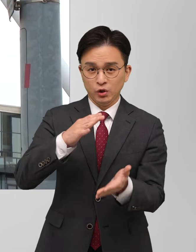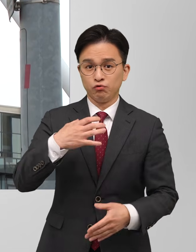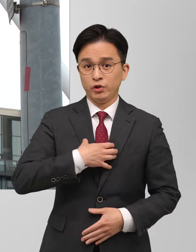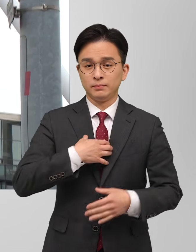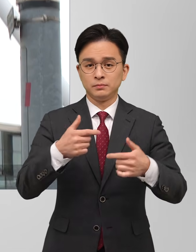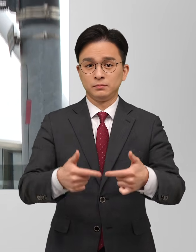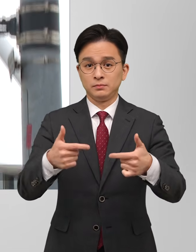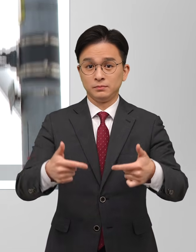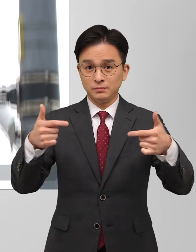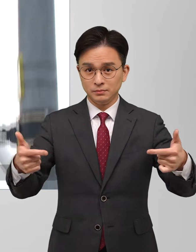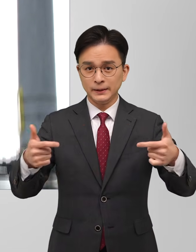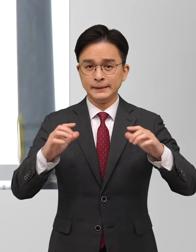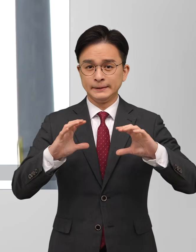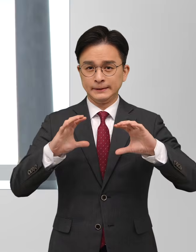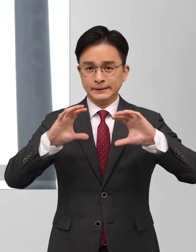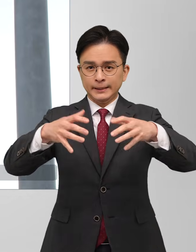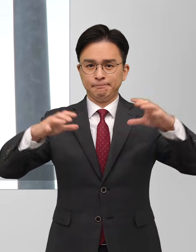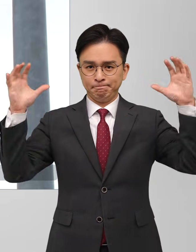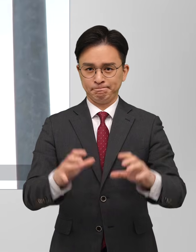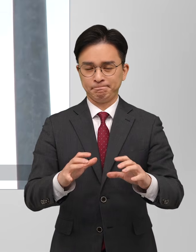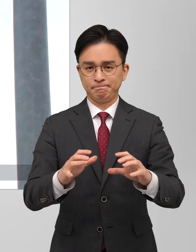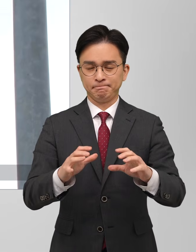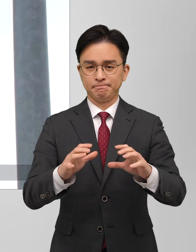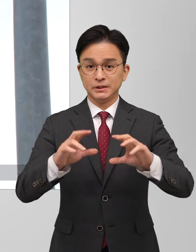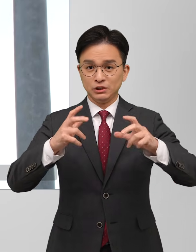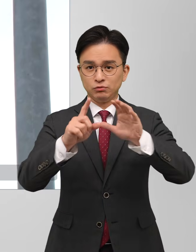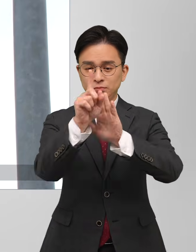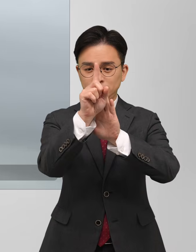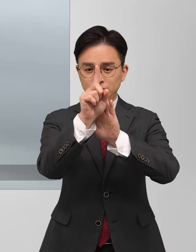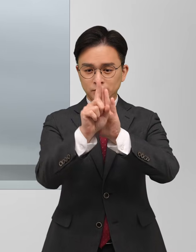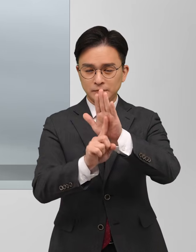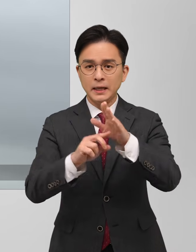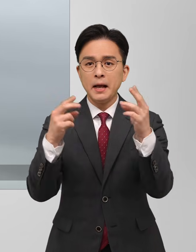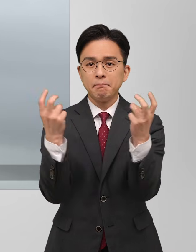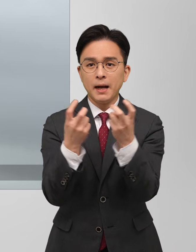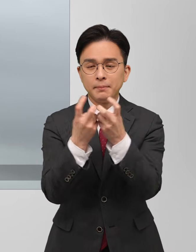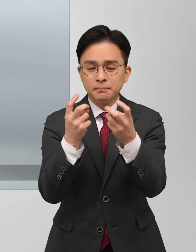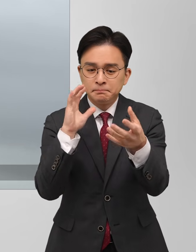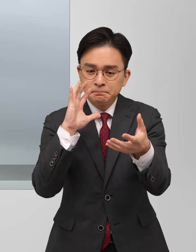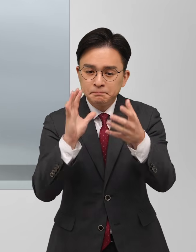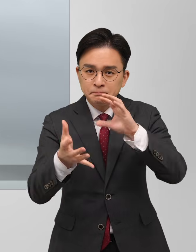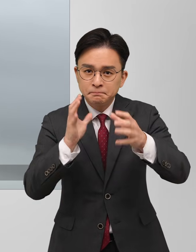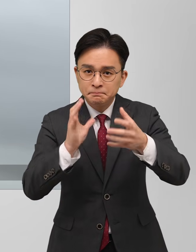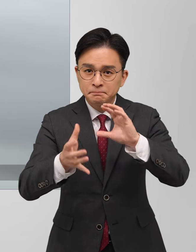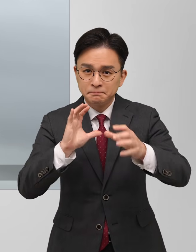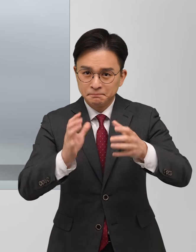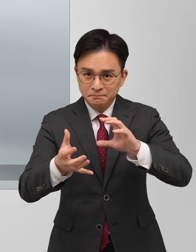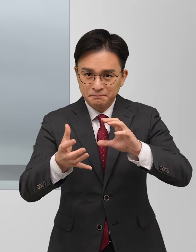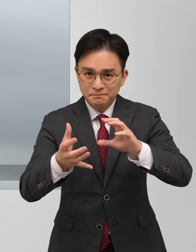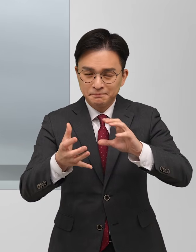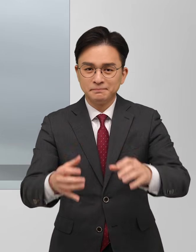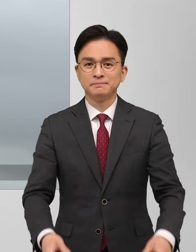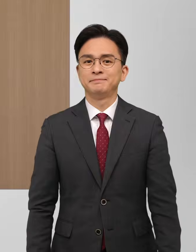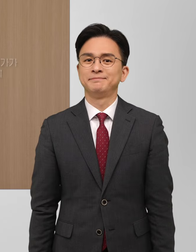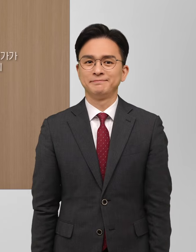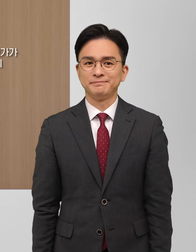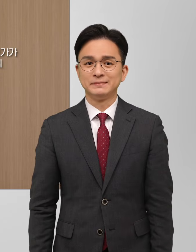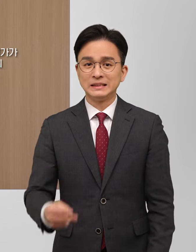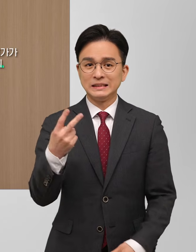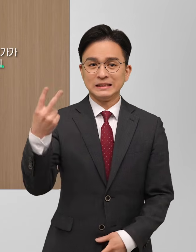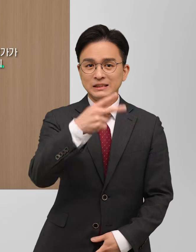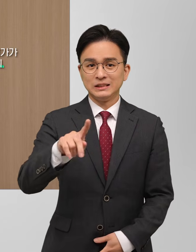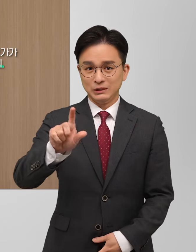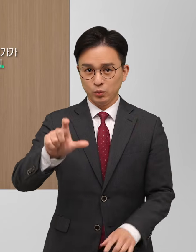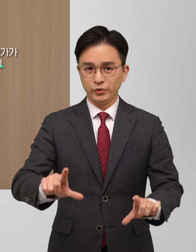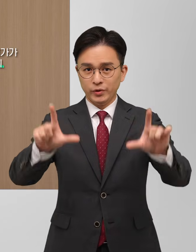문제의식이 확대되자 국제사회는 기후위기에 대응하기 위해 지구온난화를 억제하는 방안을 논의해 왔습니다.